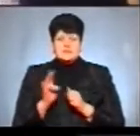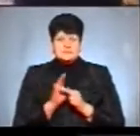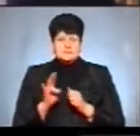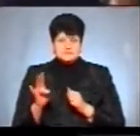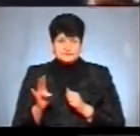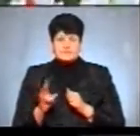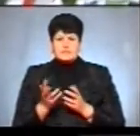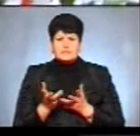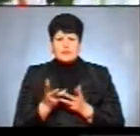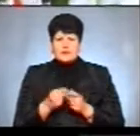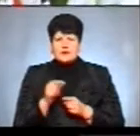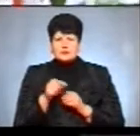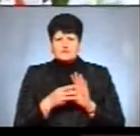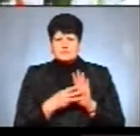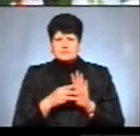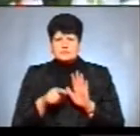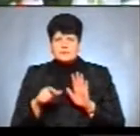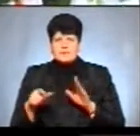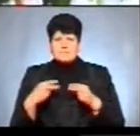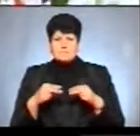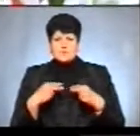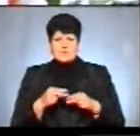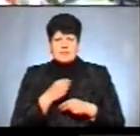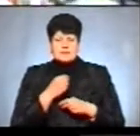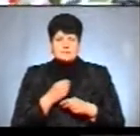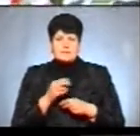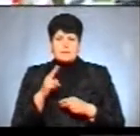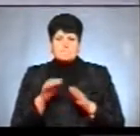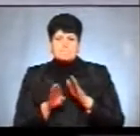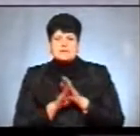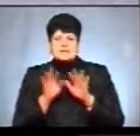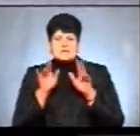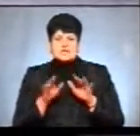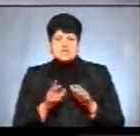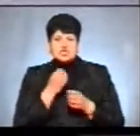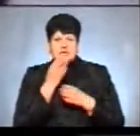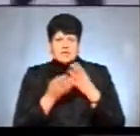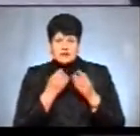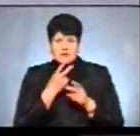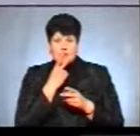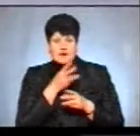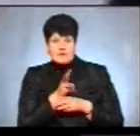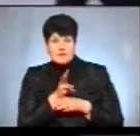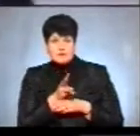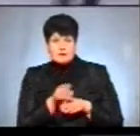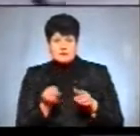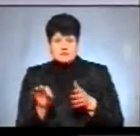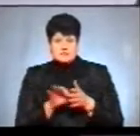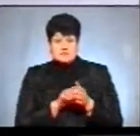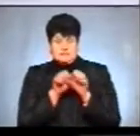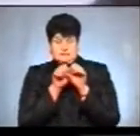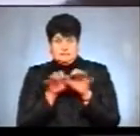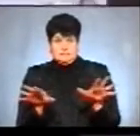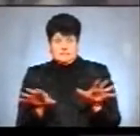Ми нарахували тут 8 осіб, які продавали підсніжники. Щойно побачивши відеокамеру, жінки кинулися в розтіч. З